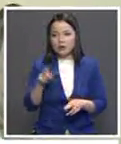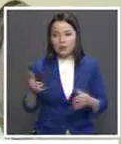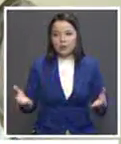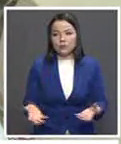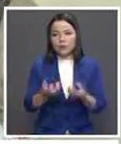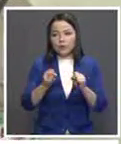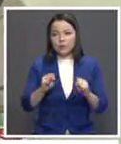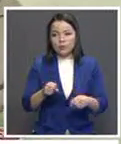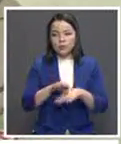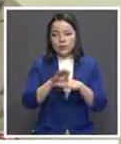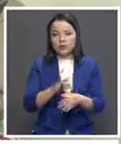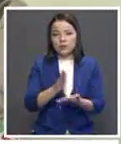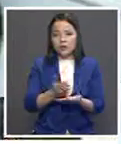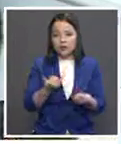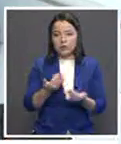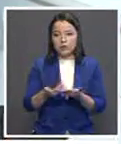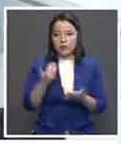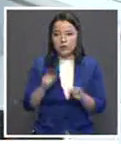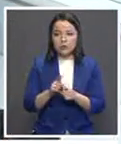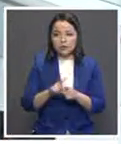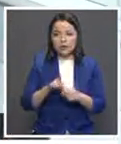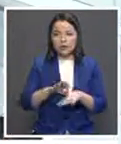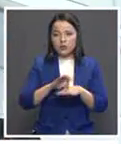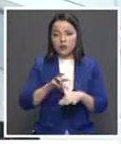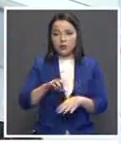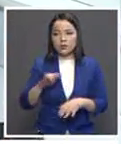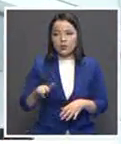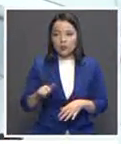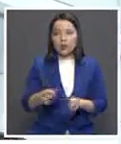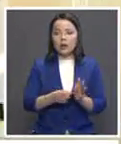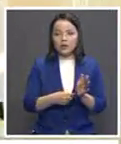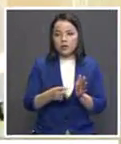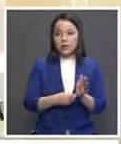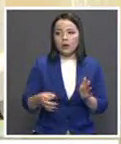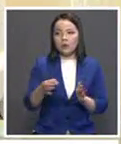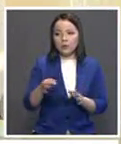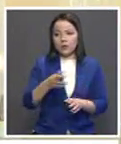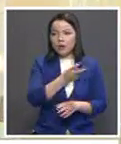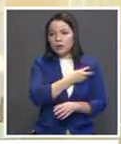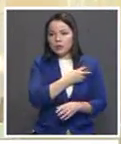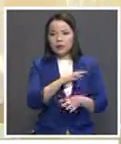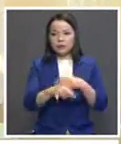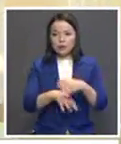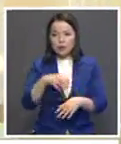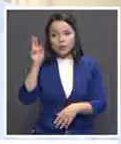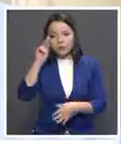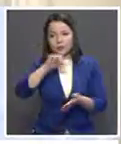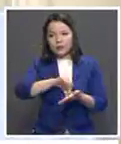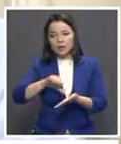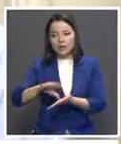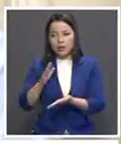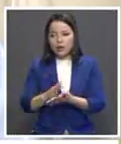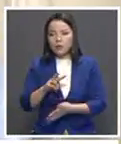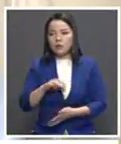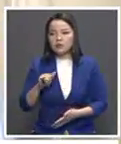береді. Елімізде алғаш ашылған оқу негізіндегі бөлімшеге қазір Маңғыстау мен Қарағанды өңірлерінің дәрігерлері келіп жатыр. Маңғыстау